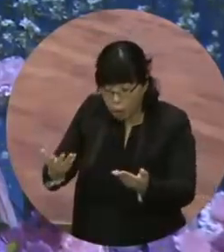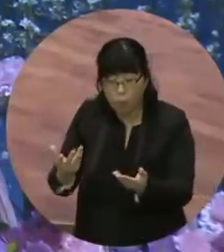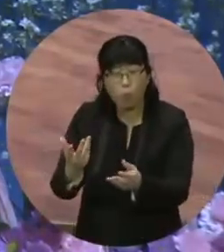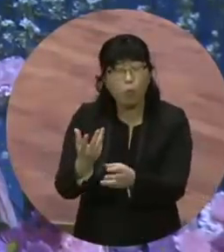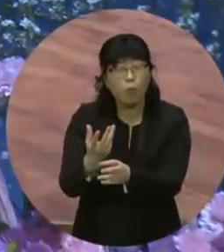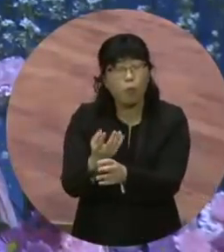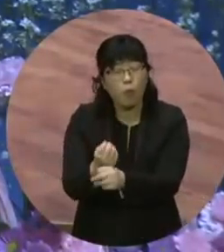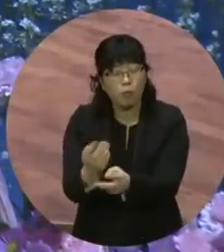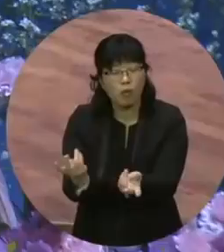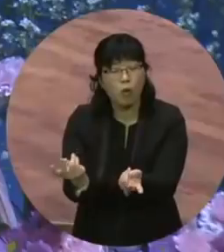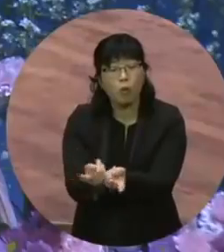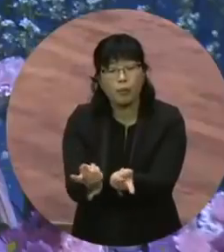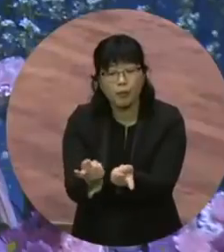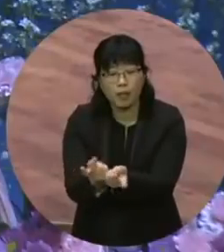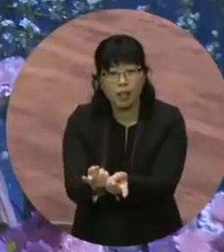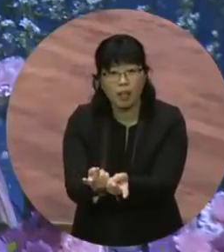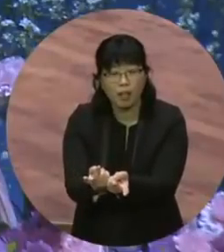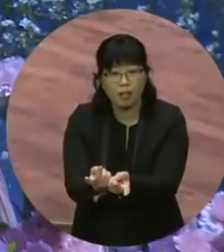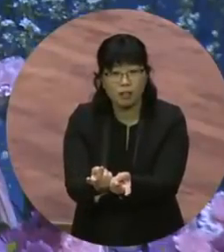번이라도 체험해봐야지.